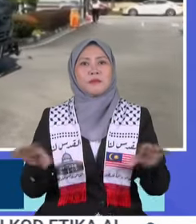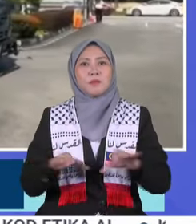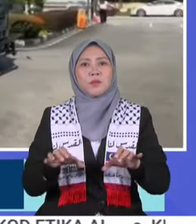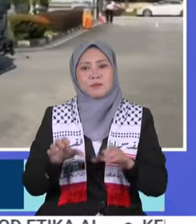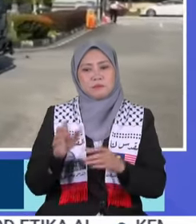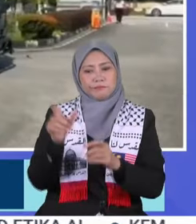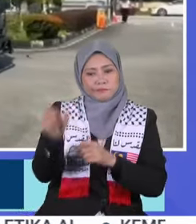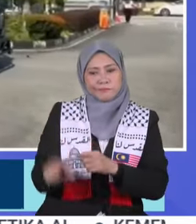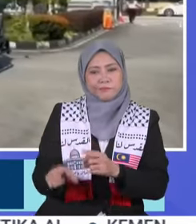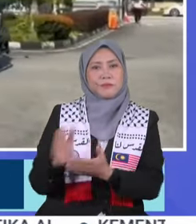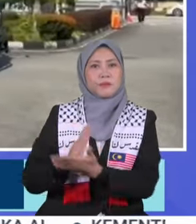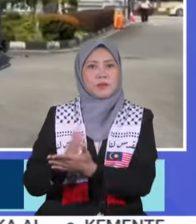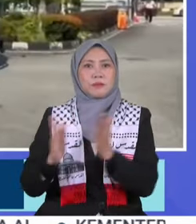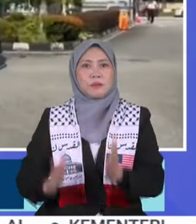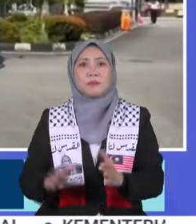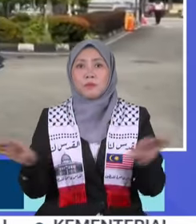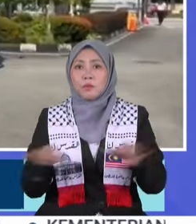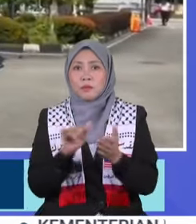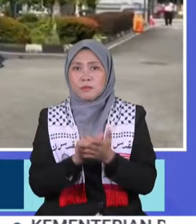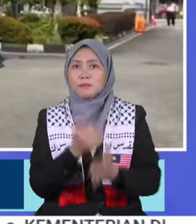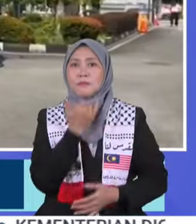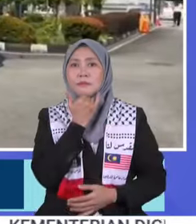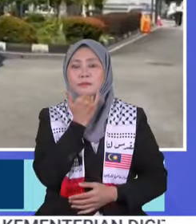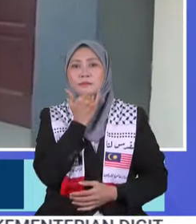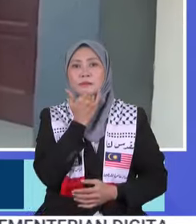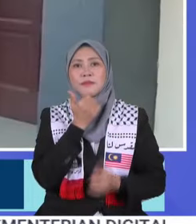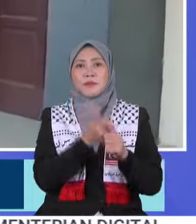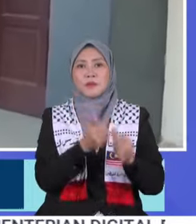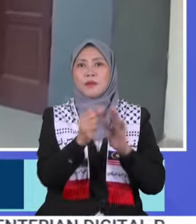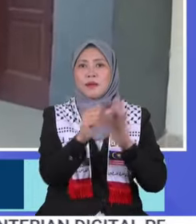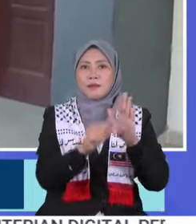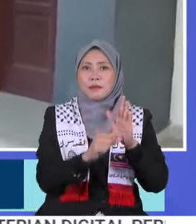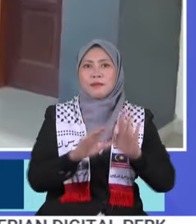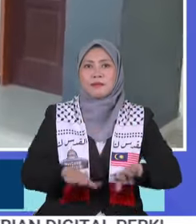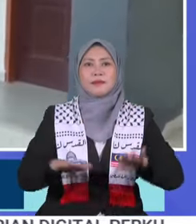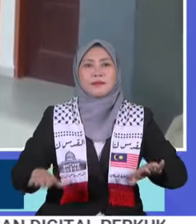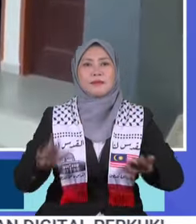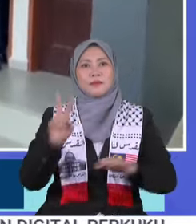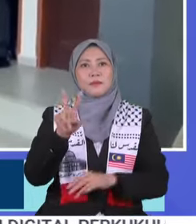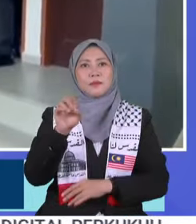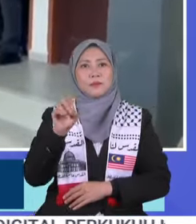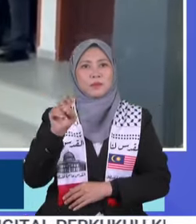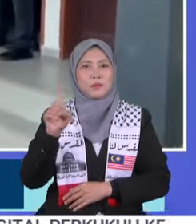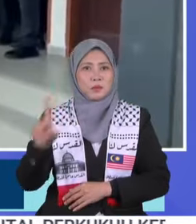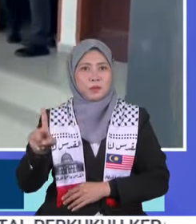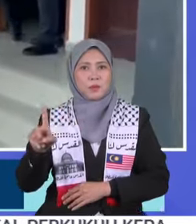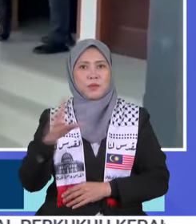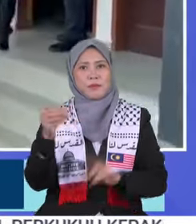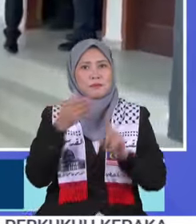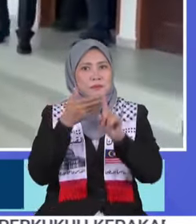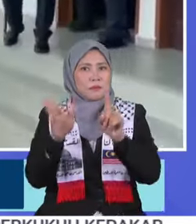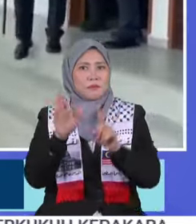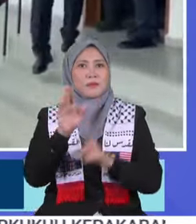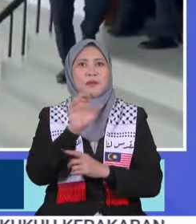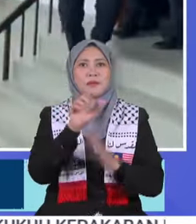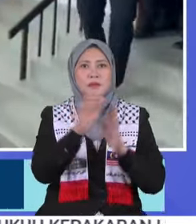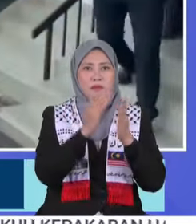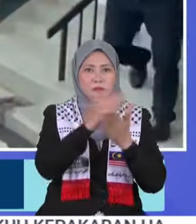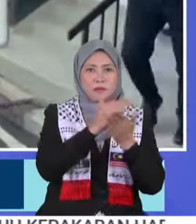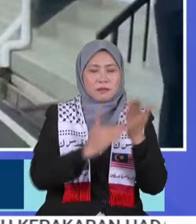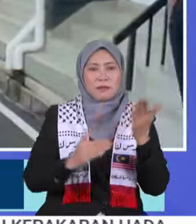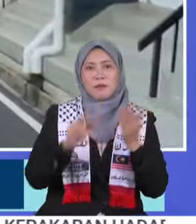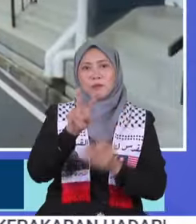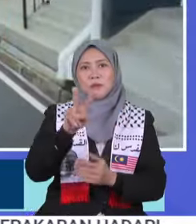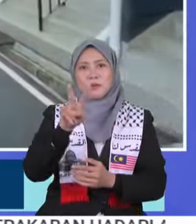dibuat suspek. Pembuatan tersebut menyalahi Seksyen 15 Akta Kanak-kanak 2001 selain melanggar Seksyen 233